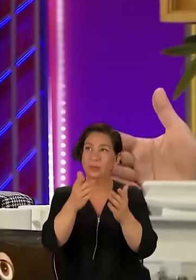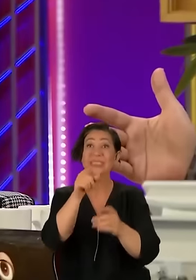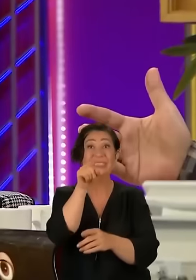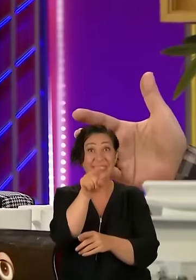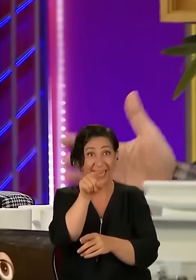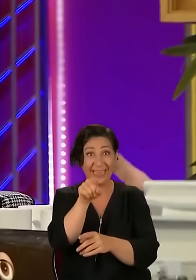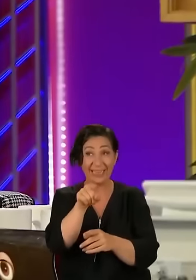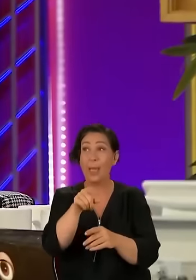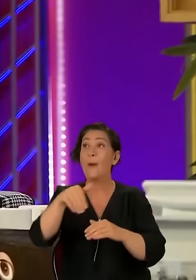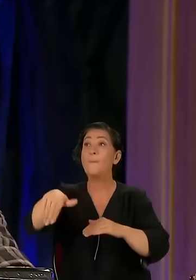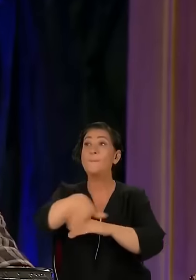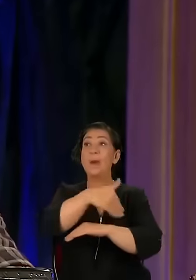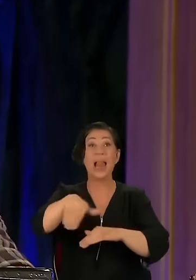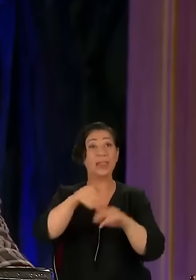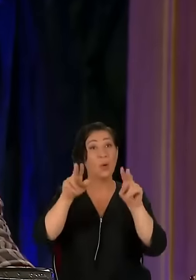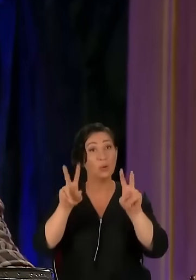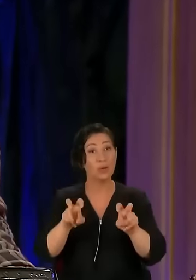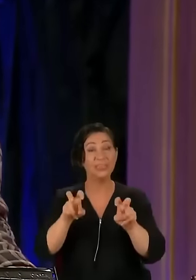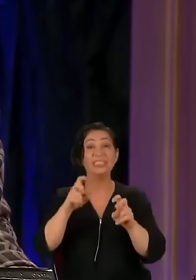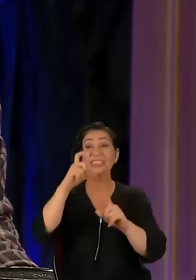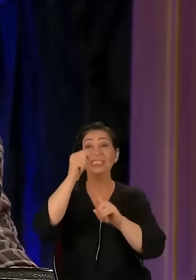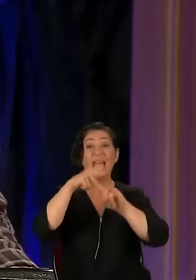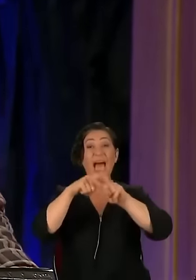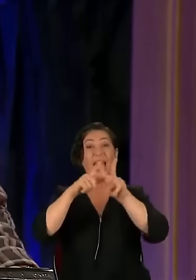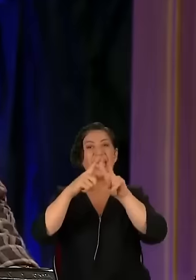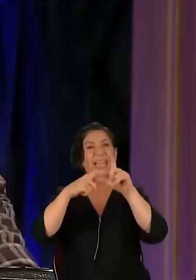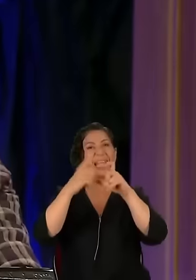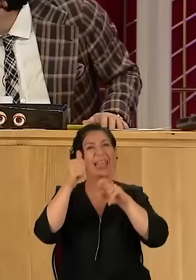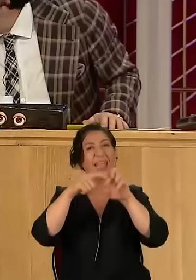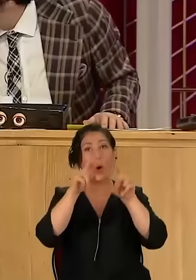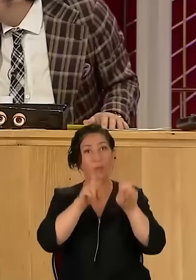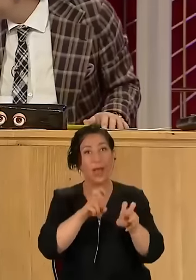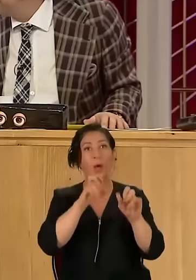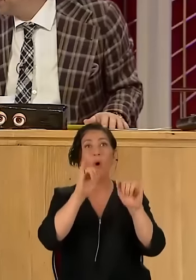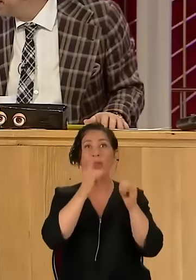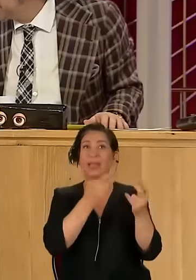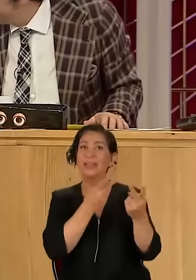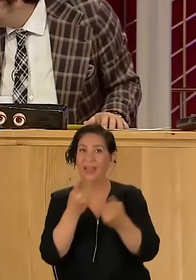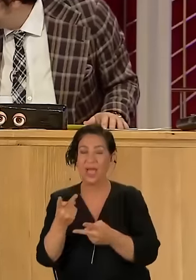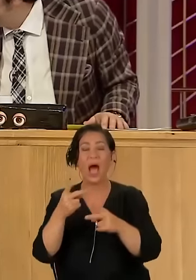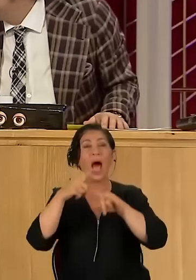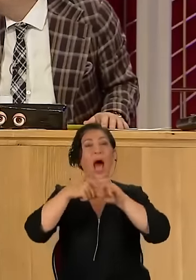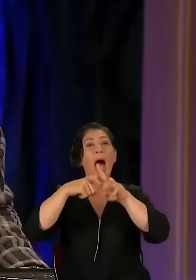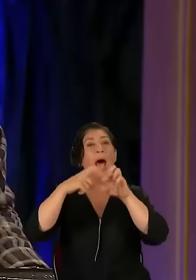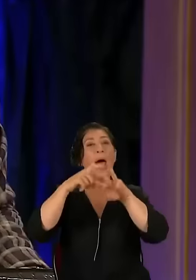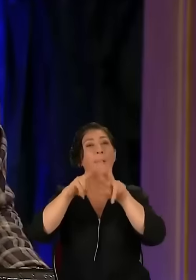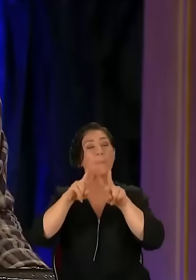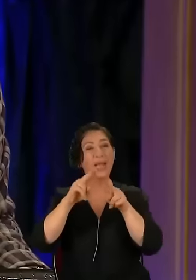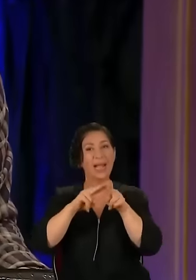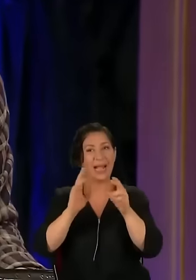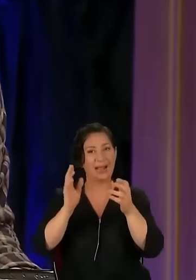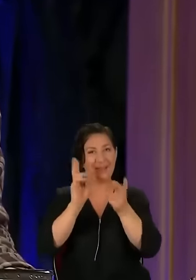senin mahallende oturan, yani Cihangir'de oturan, oyuna davet edeceğim Harem Kabare'ye. Çok isterim.